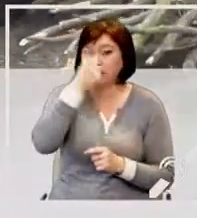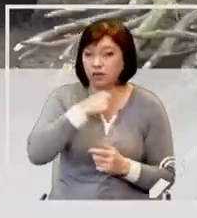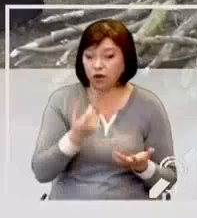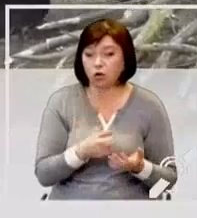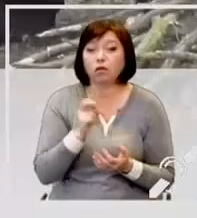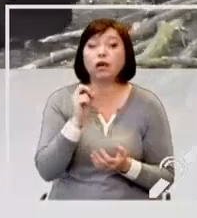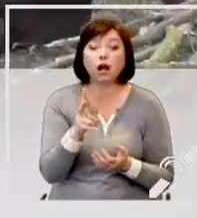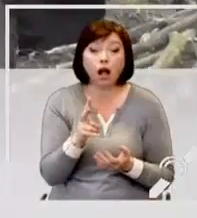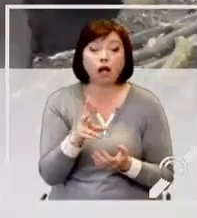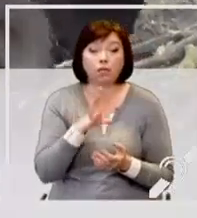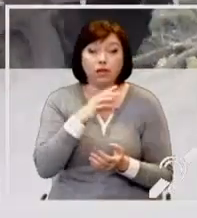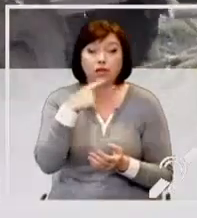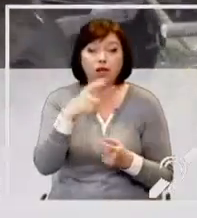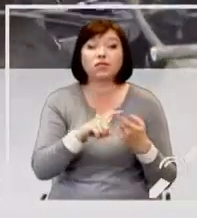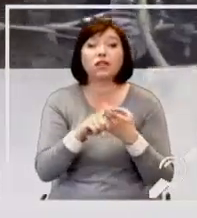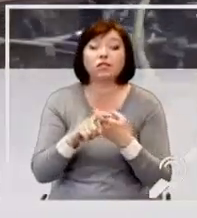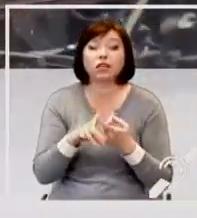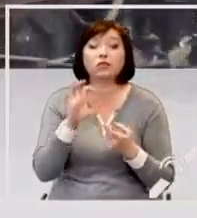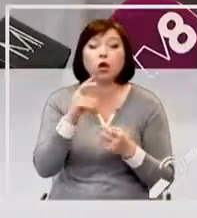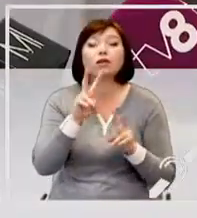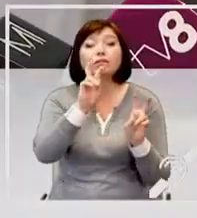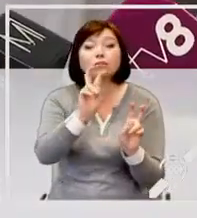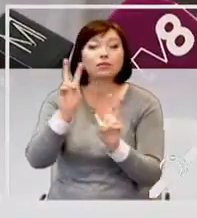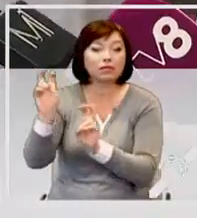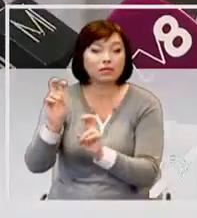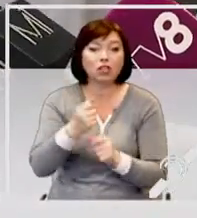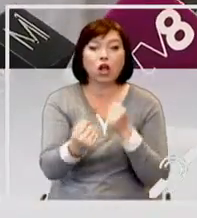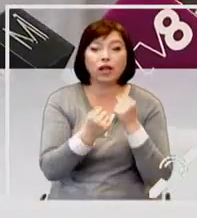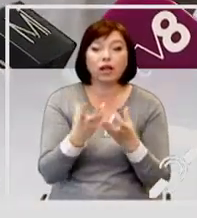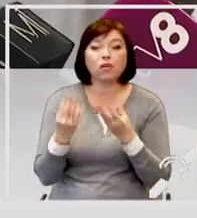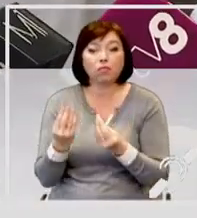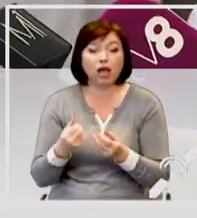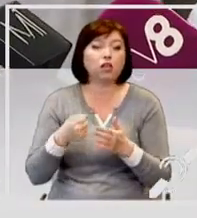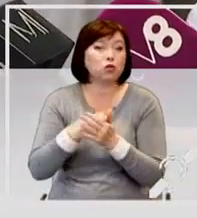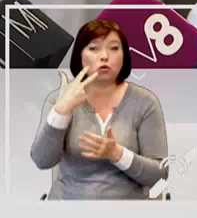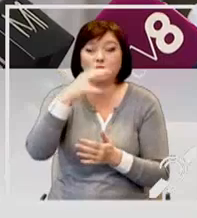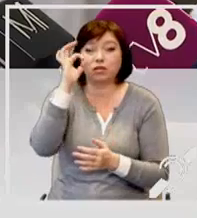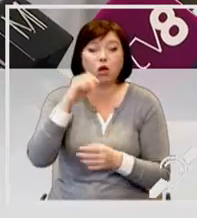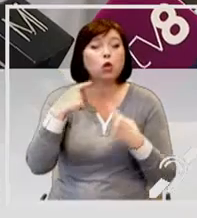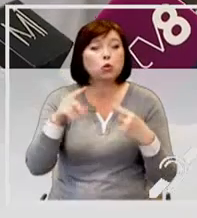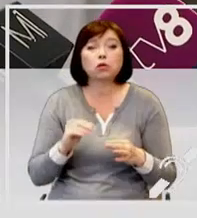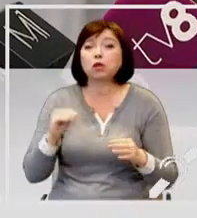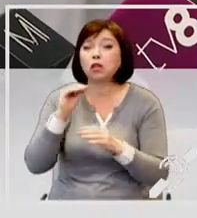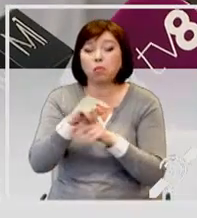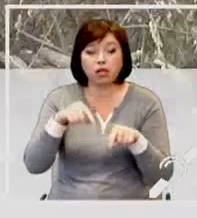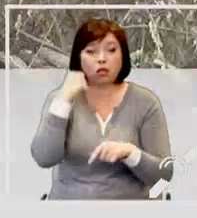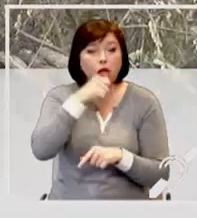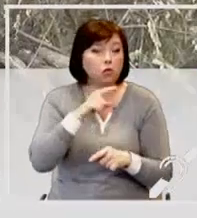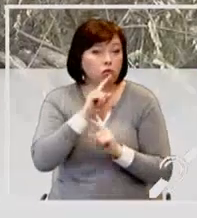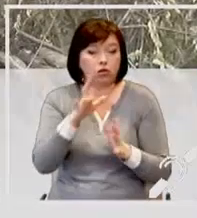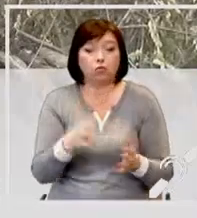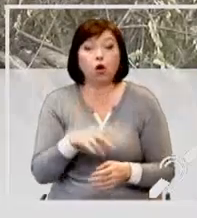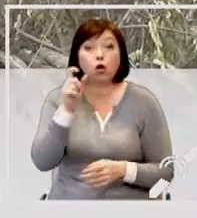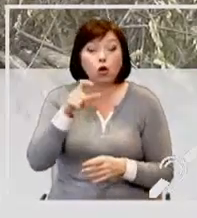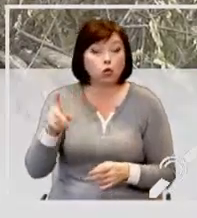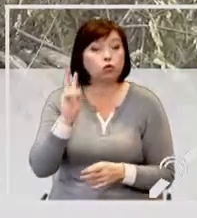s-a spus, în dependență de categorie, până la 30%. Alte măriri pentru anul acesta nu planificăm.